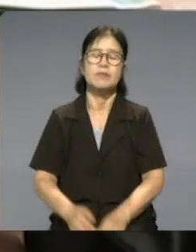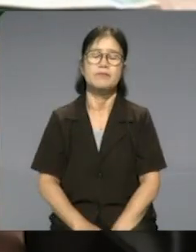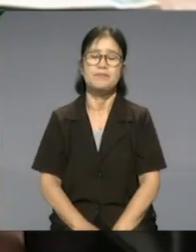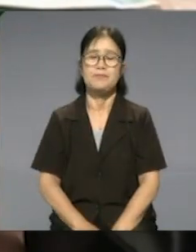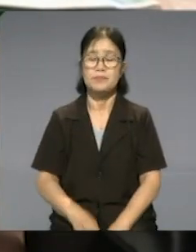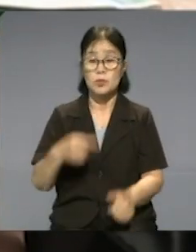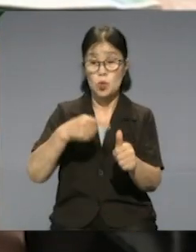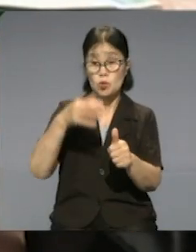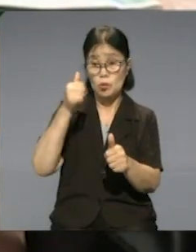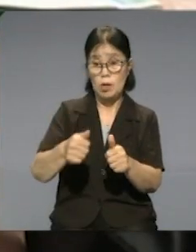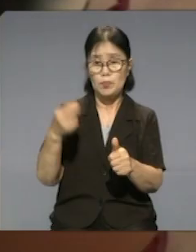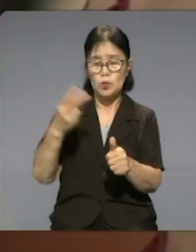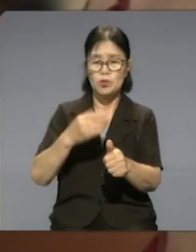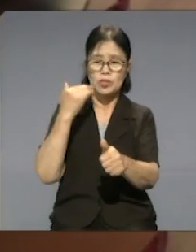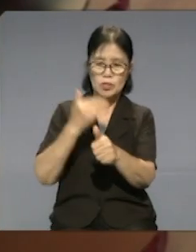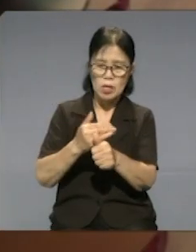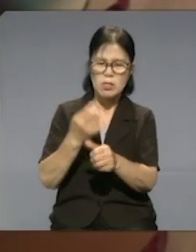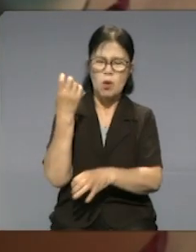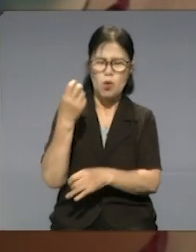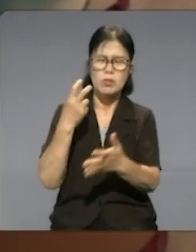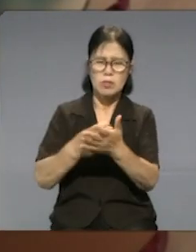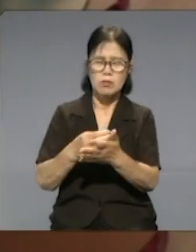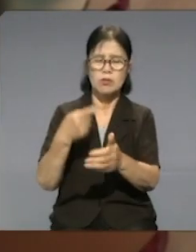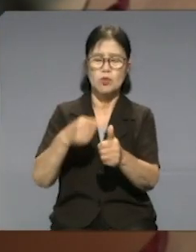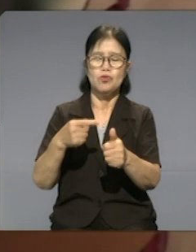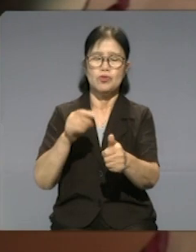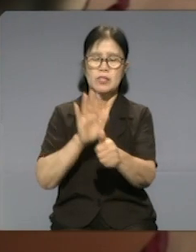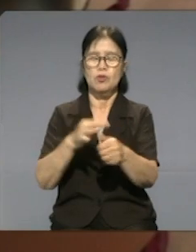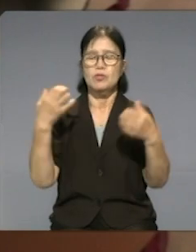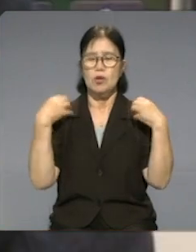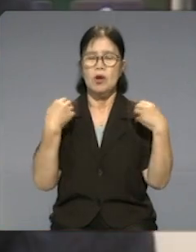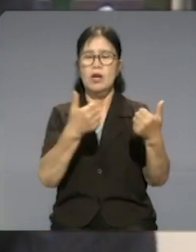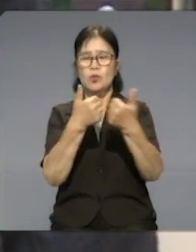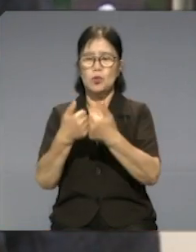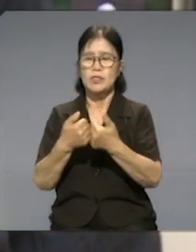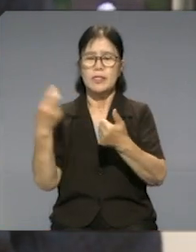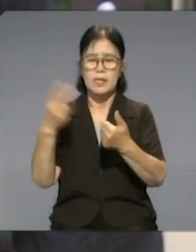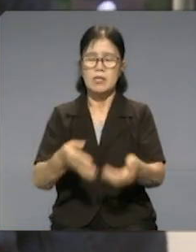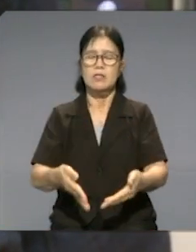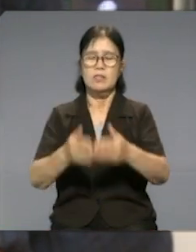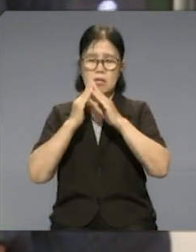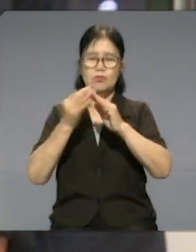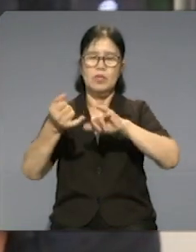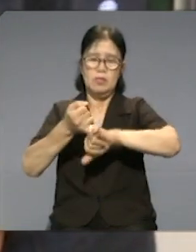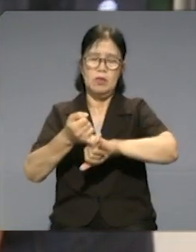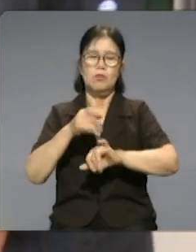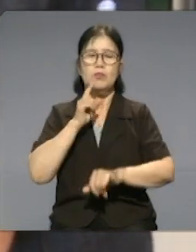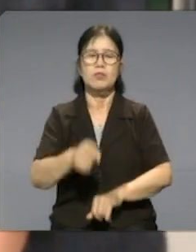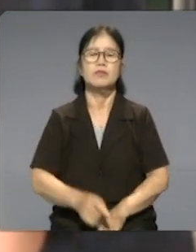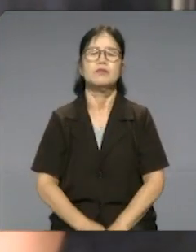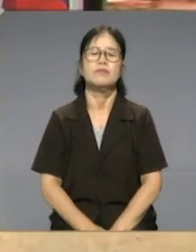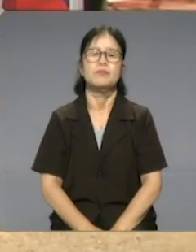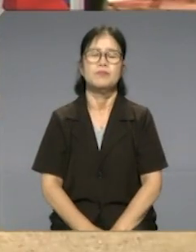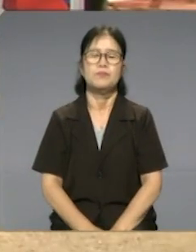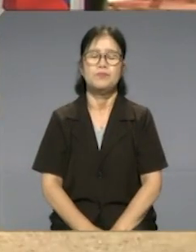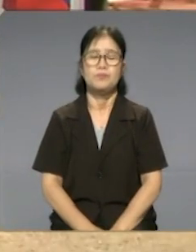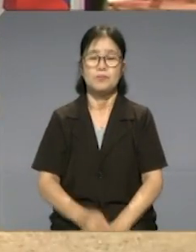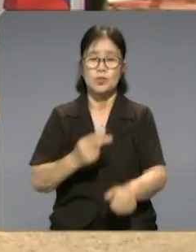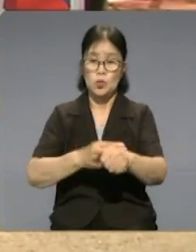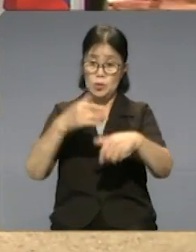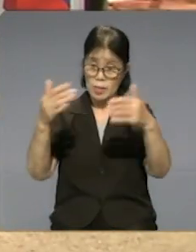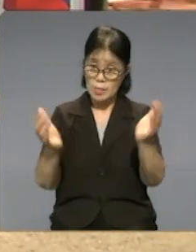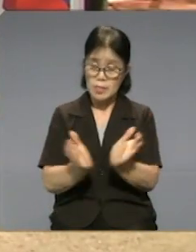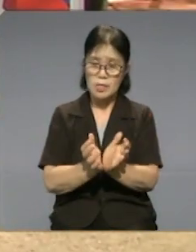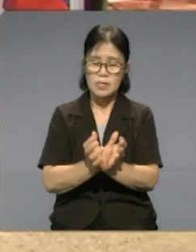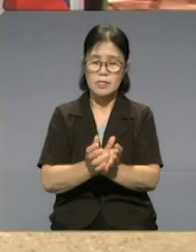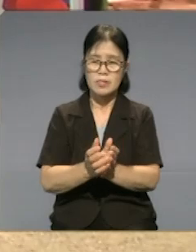임 교육감은 또 직위해제 원칙을 교육지원청과 논의해 다시 세우겠다고 강조했습니다. 교원단체들